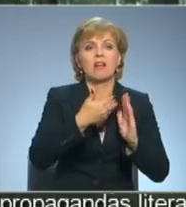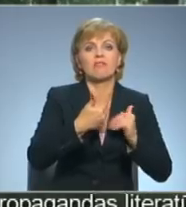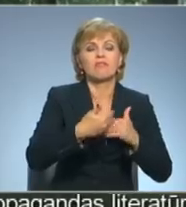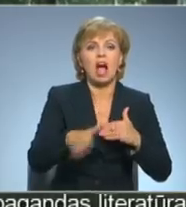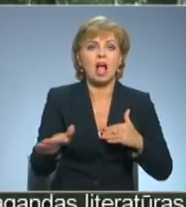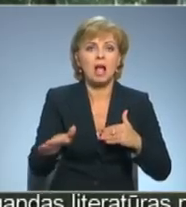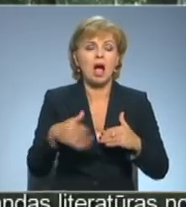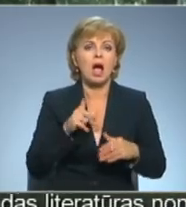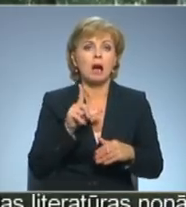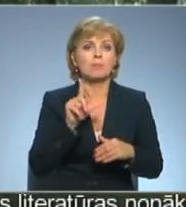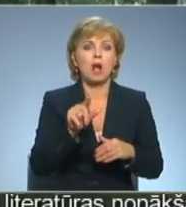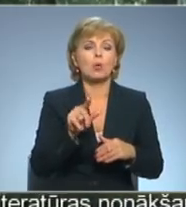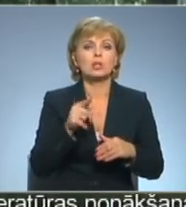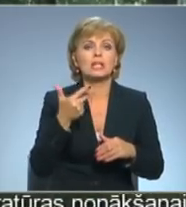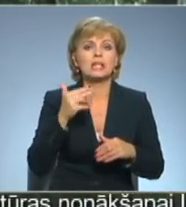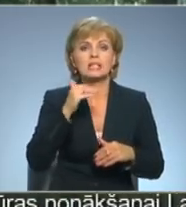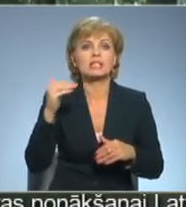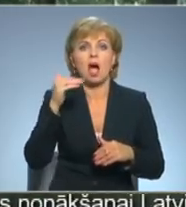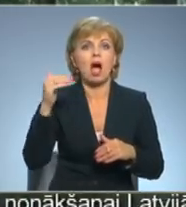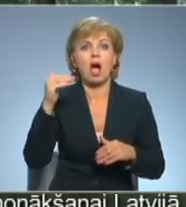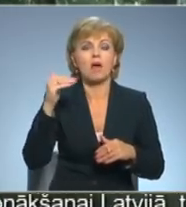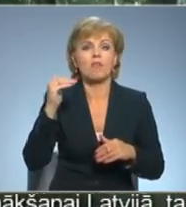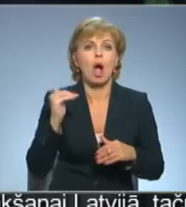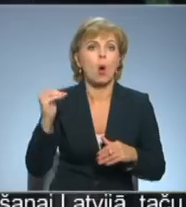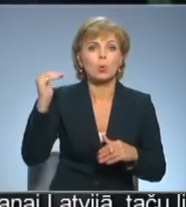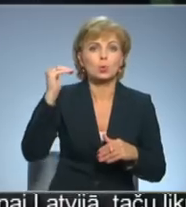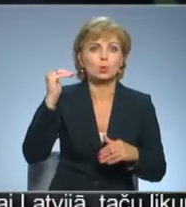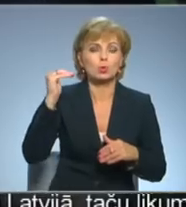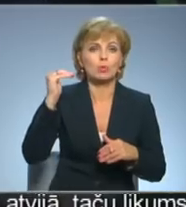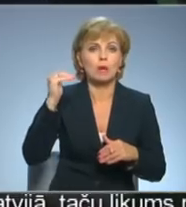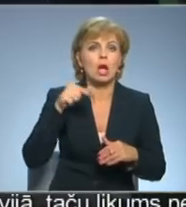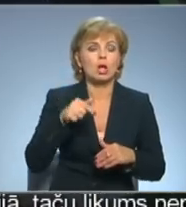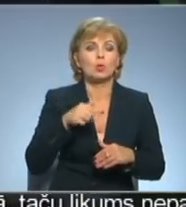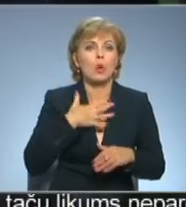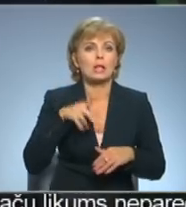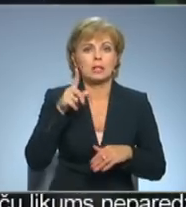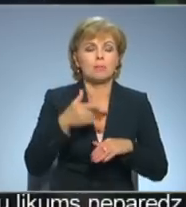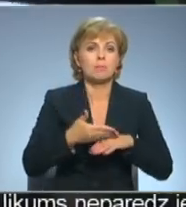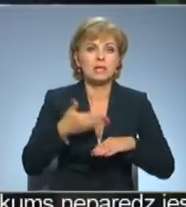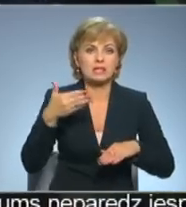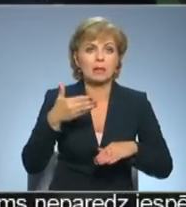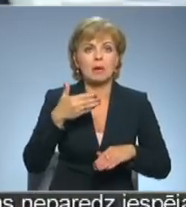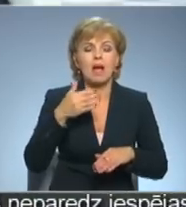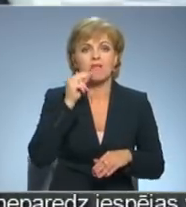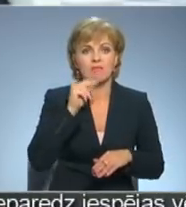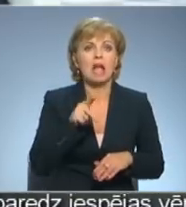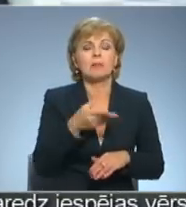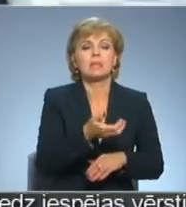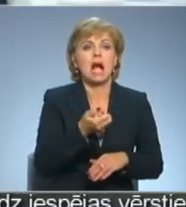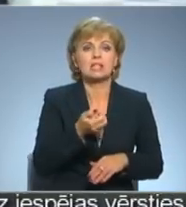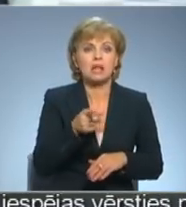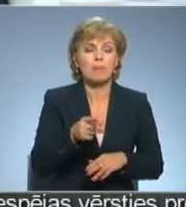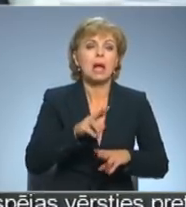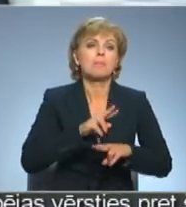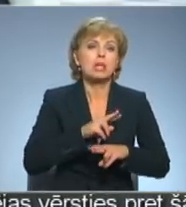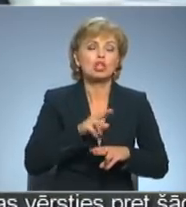Ka mēs braucam trīs stāvu augstumā un nu, tur ir ļoti bīstami. Vainīgiem jāsaņem sots. Gan mirušā